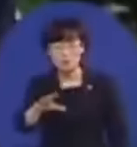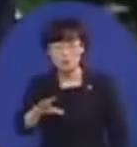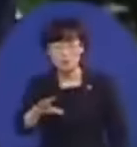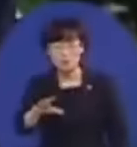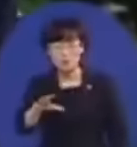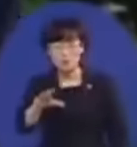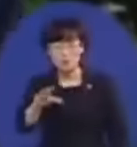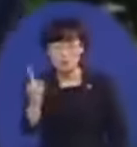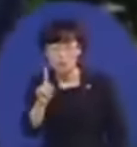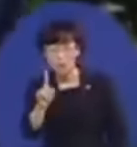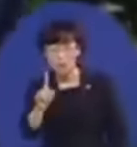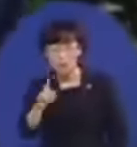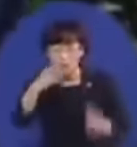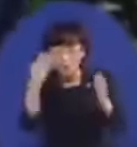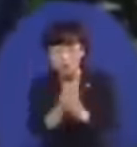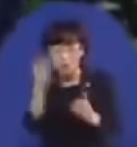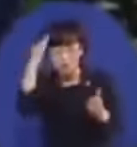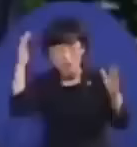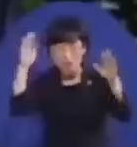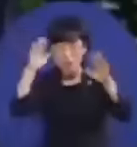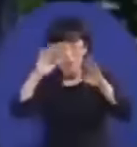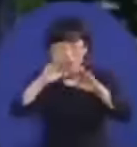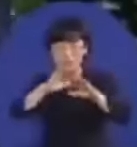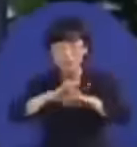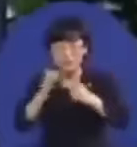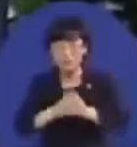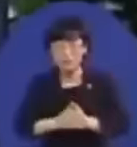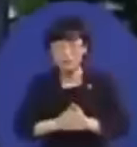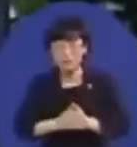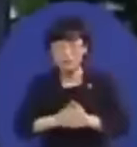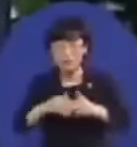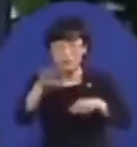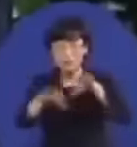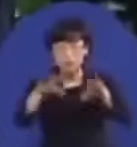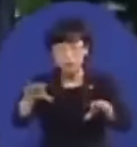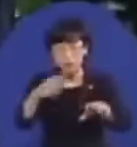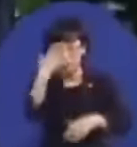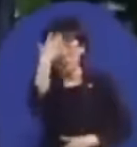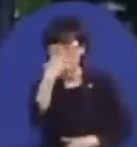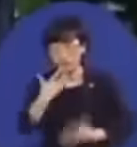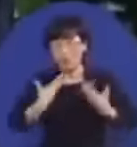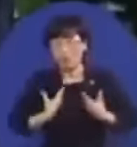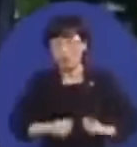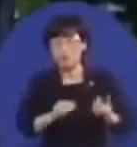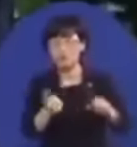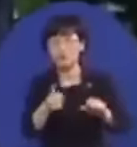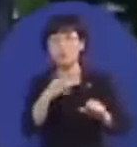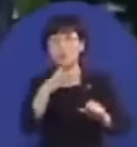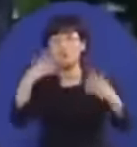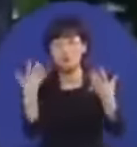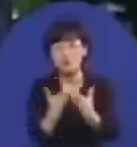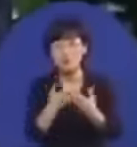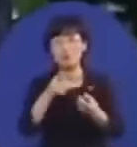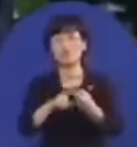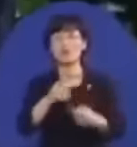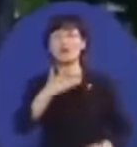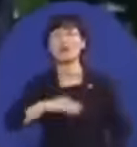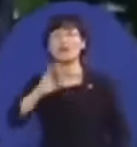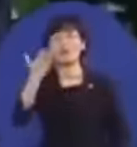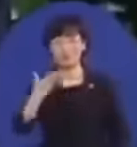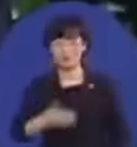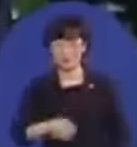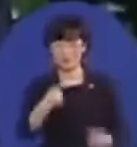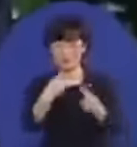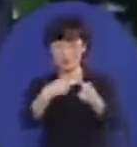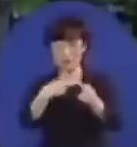없이 전체 어두워져서 모든 것이 우울하고 절망이고 죽음밖에 없다는 것을 알아야 되는 것입니다. 그러므로